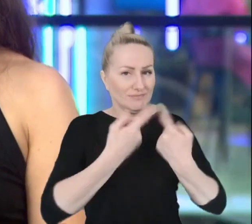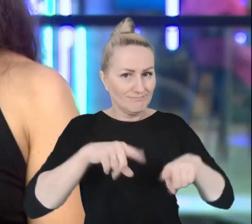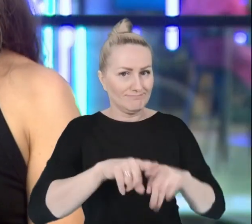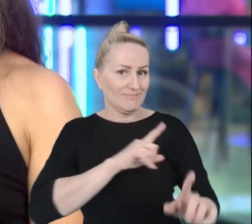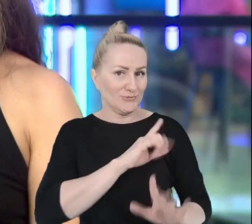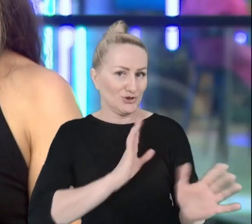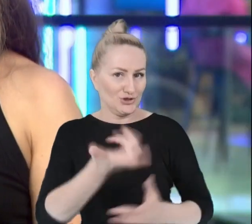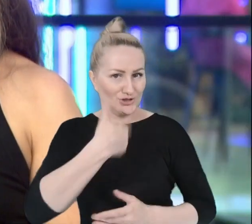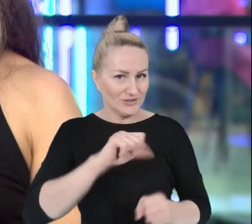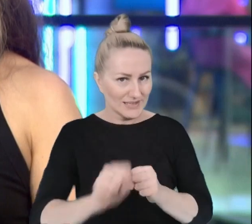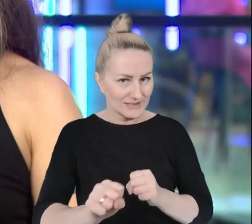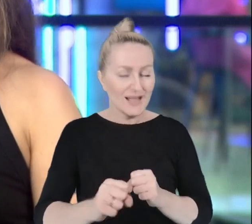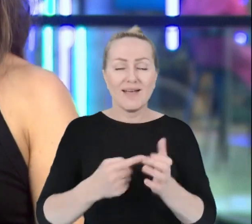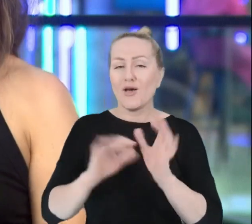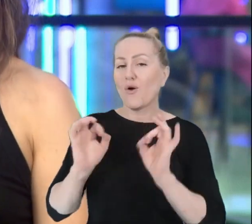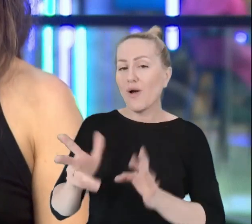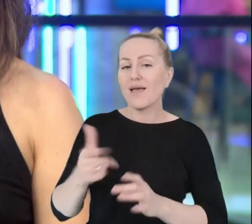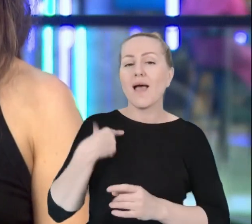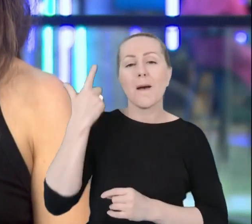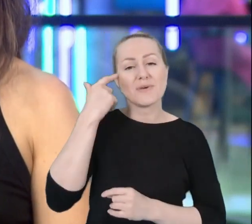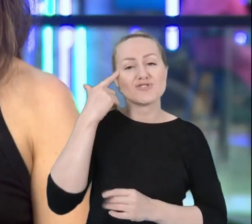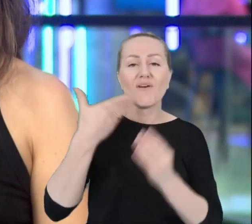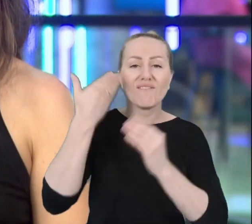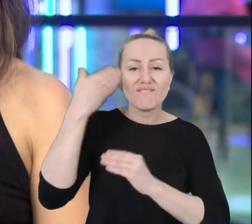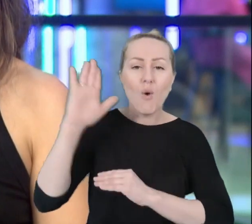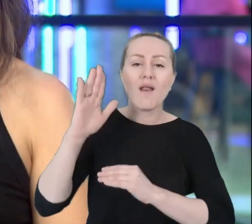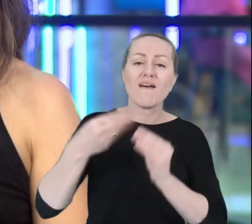Okej, ja bardziej myślałam, żeby ci teraz powiedzieć